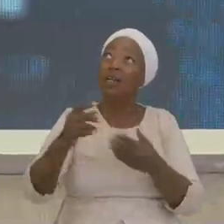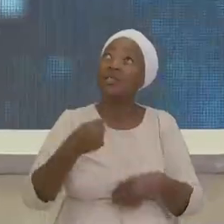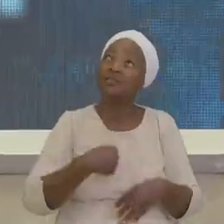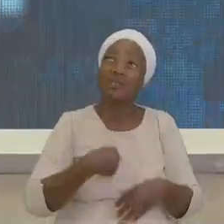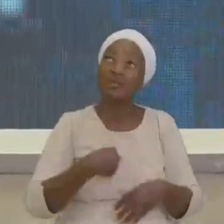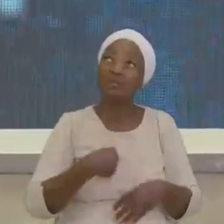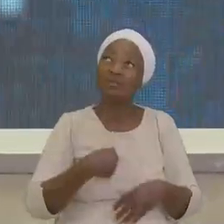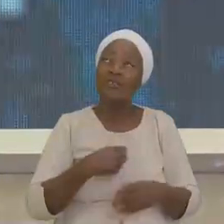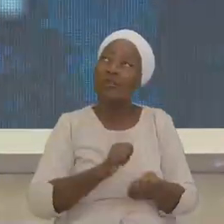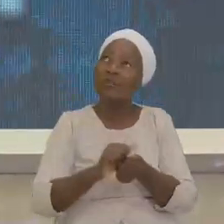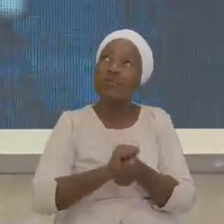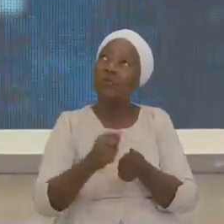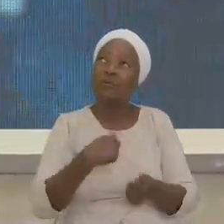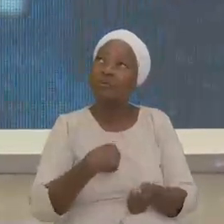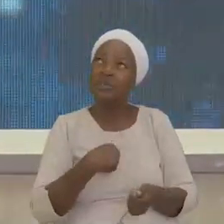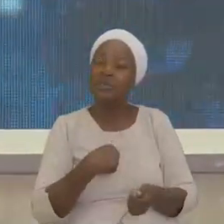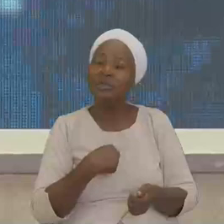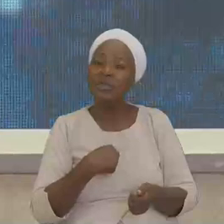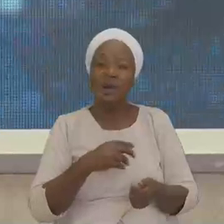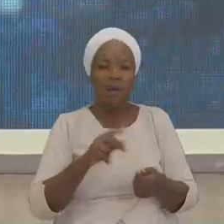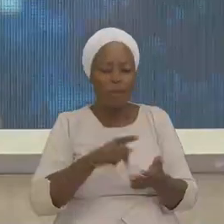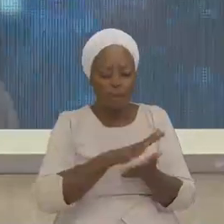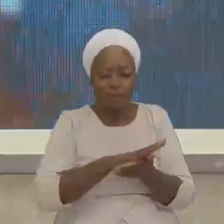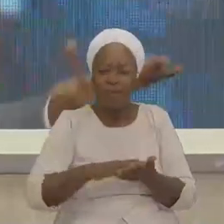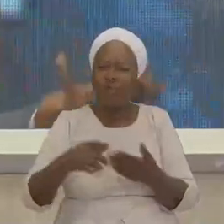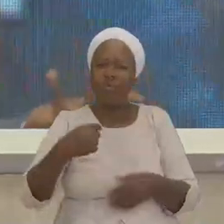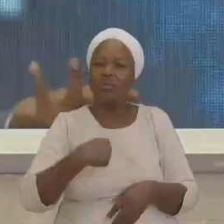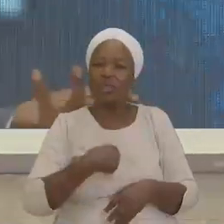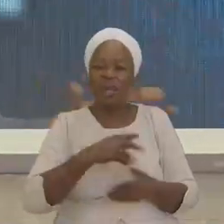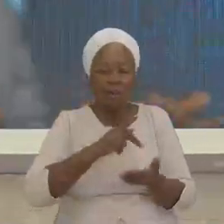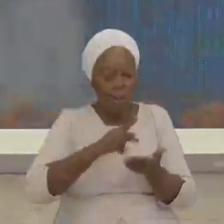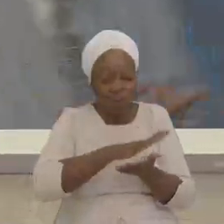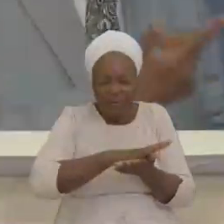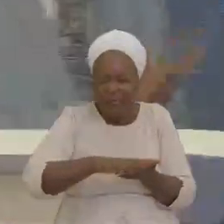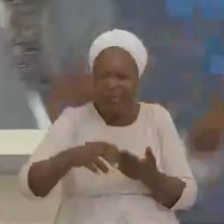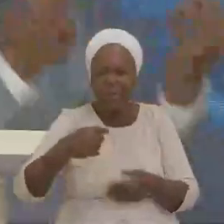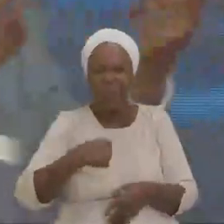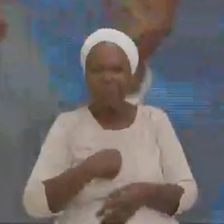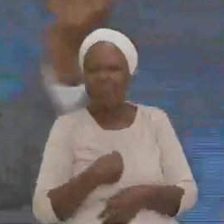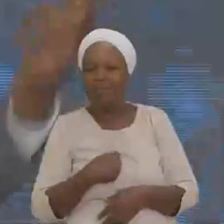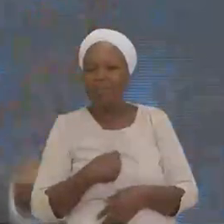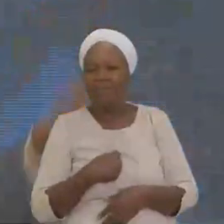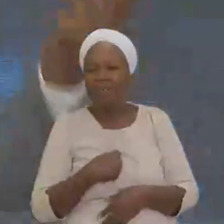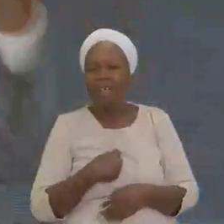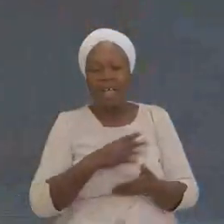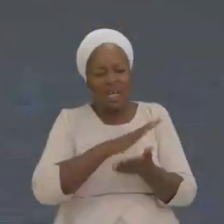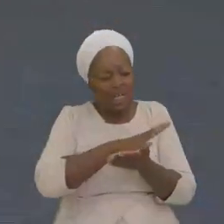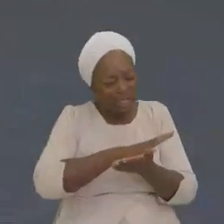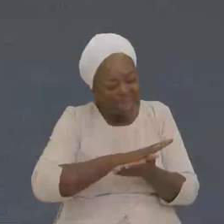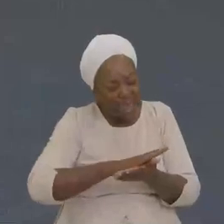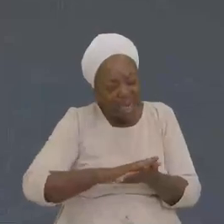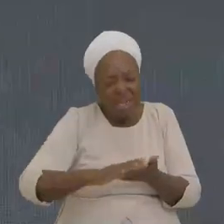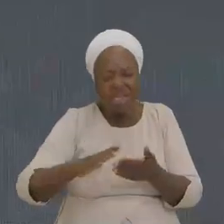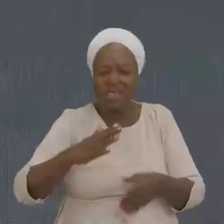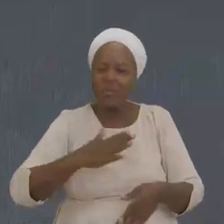aujourd'hui, Seigneur, purifie-moi, lave-moi, purge-moi, purifie-moi,